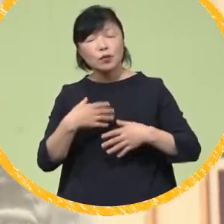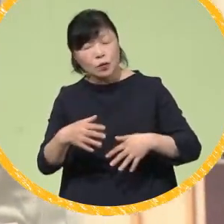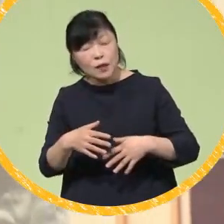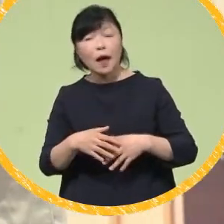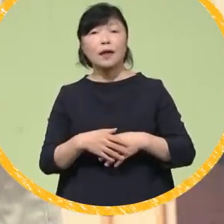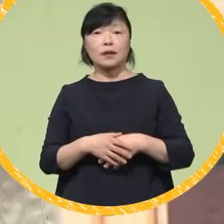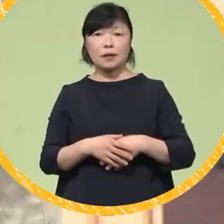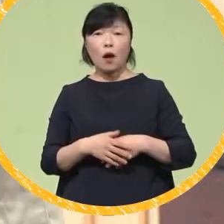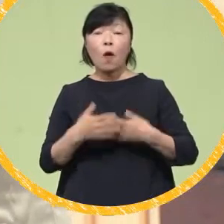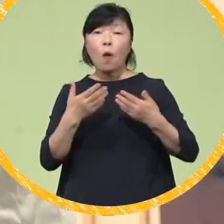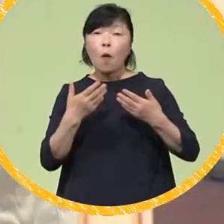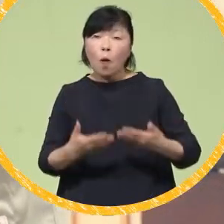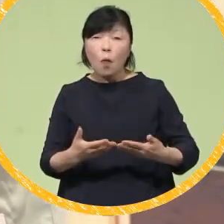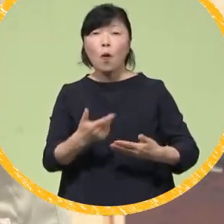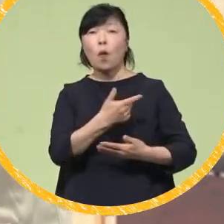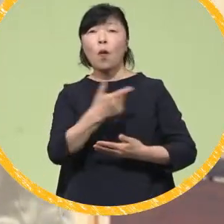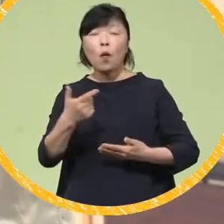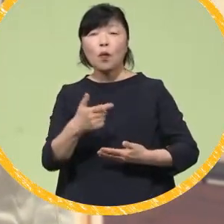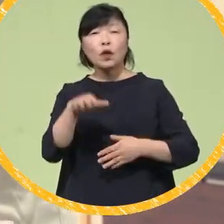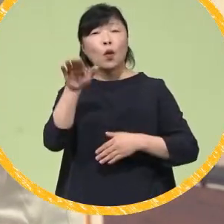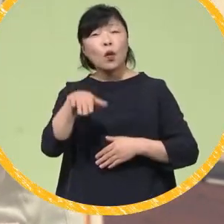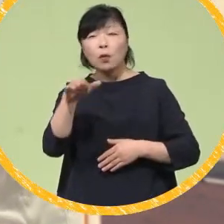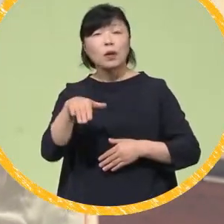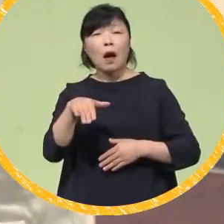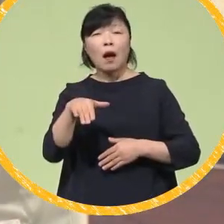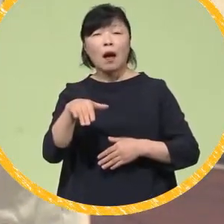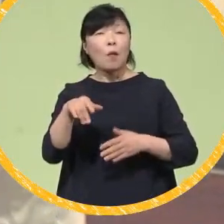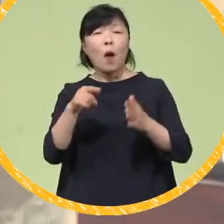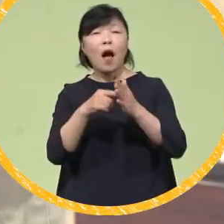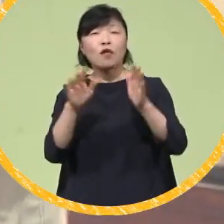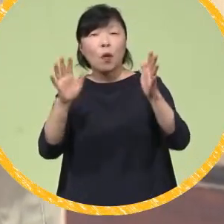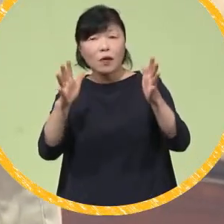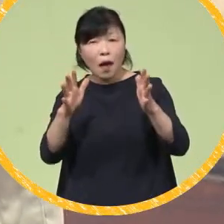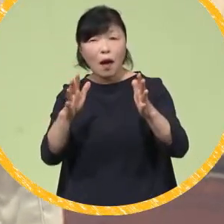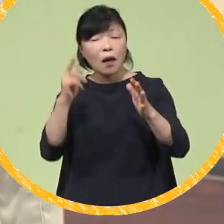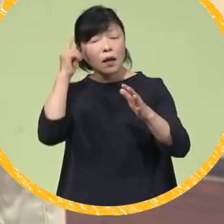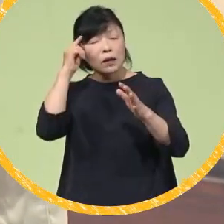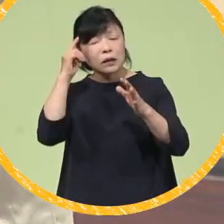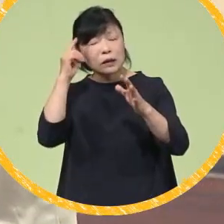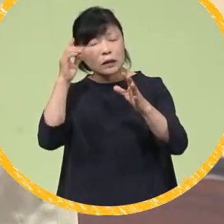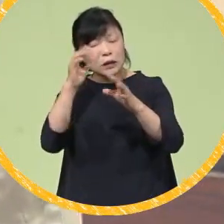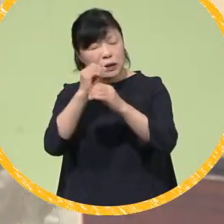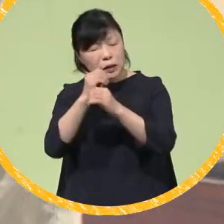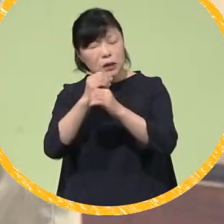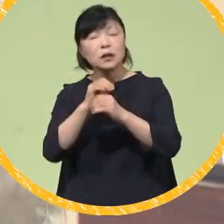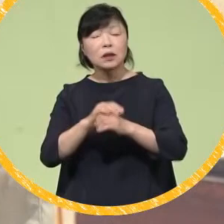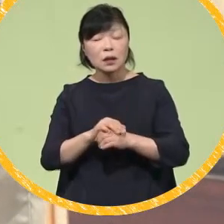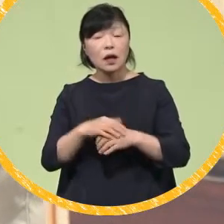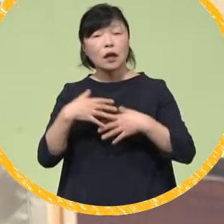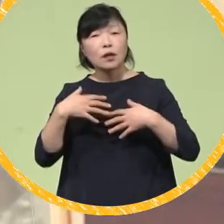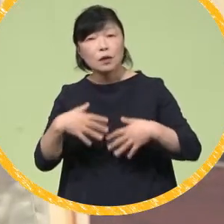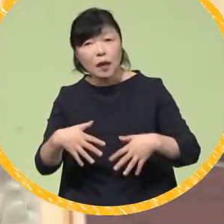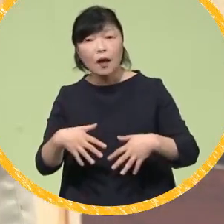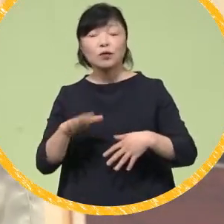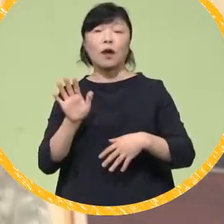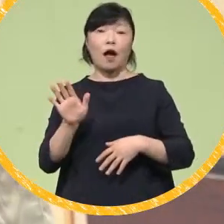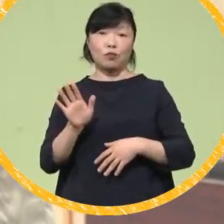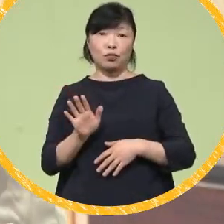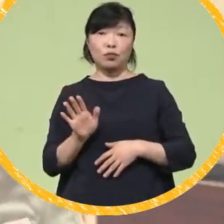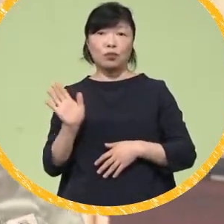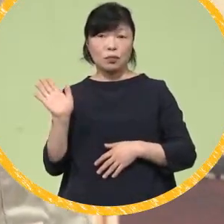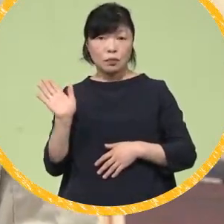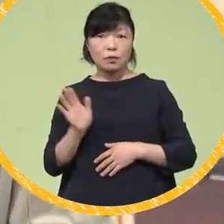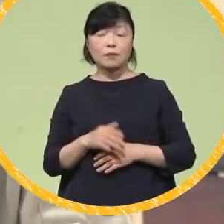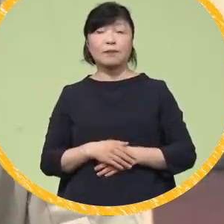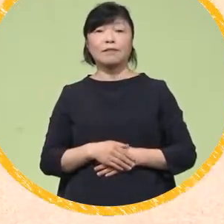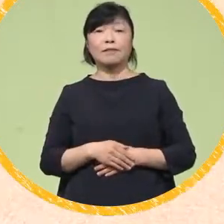ね。で重症になってくると、呼びかけにも応じないような意識障害であったり、ぐったりしてしまう虚脱だったりも、